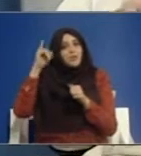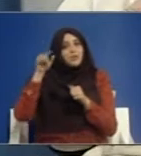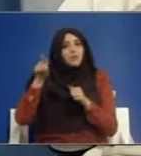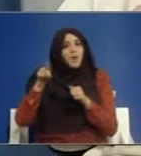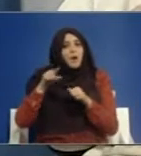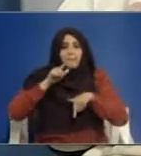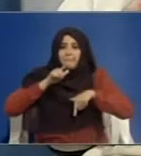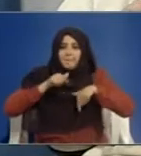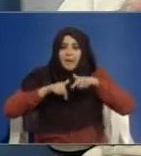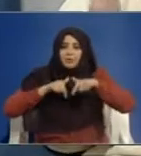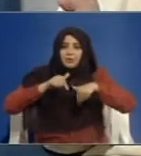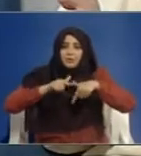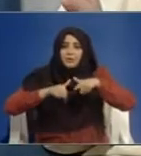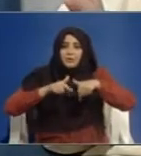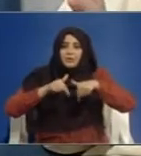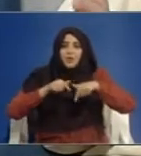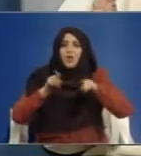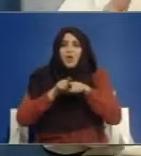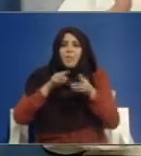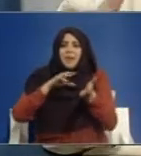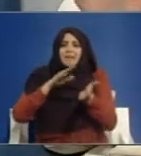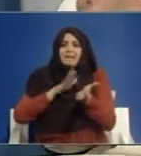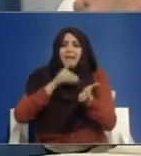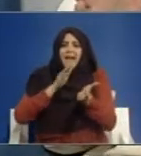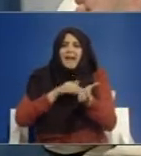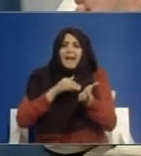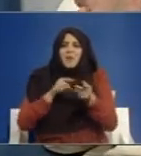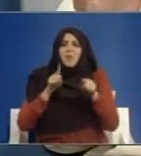تمشي في أرض طين وشوك